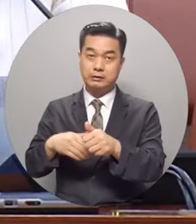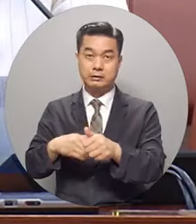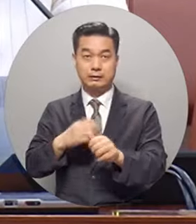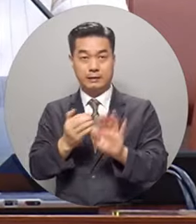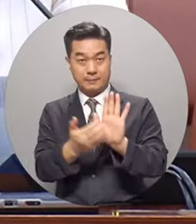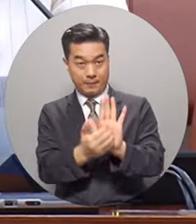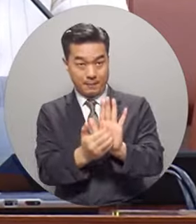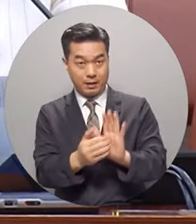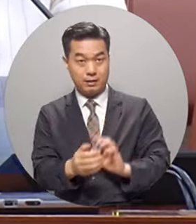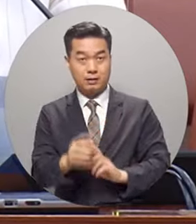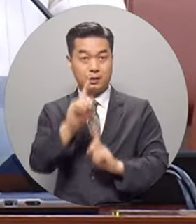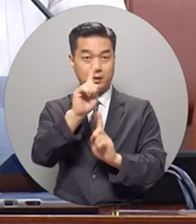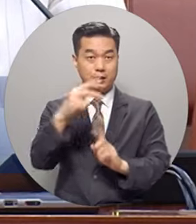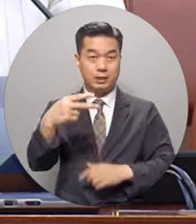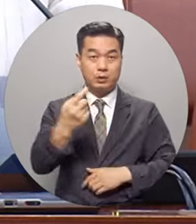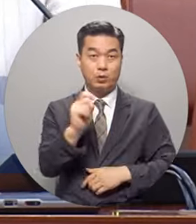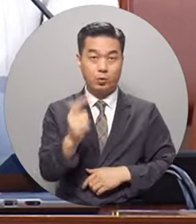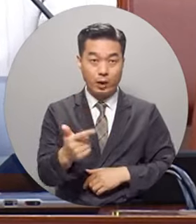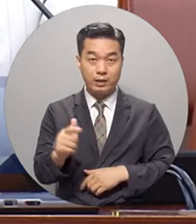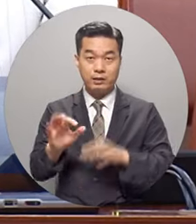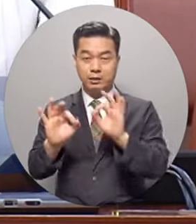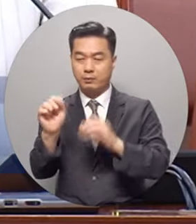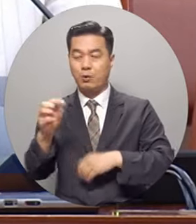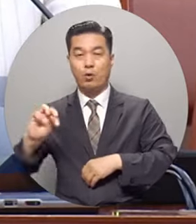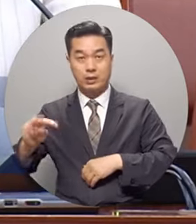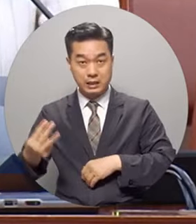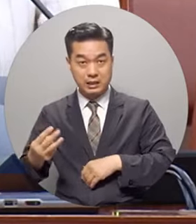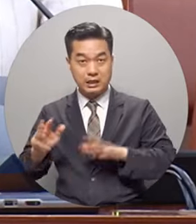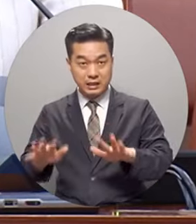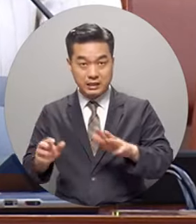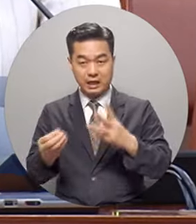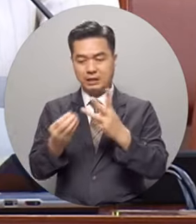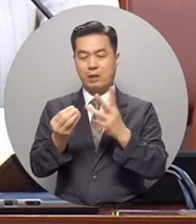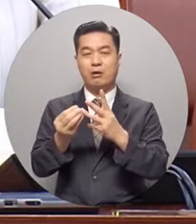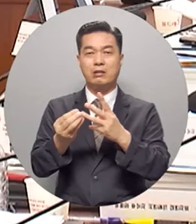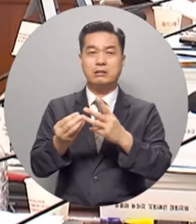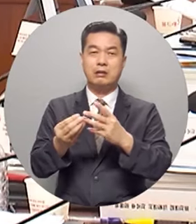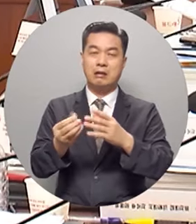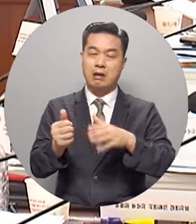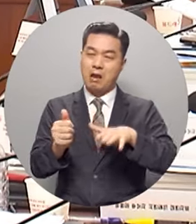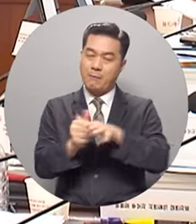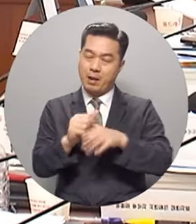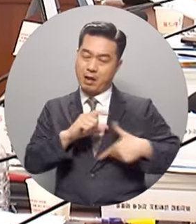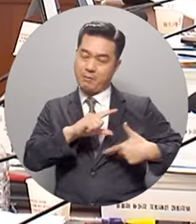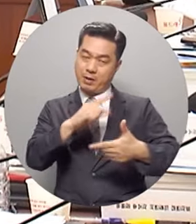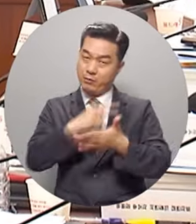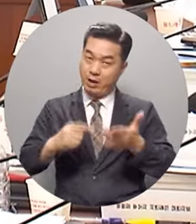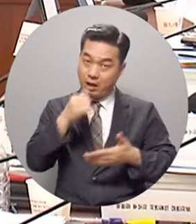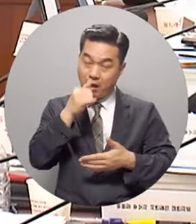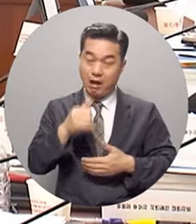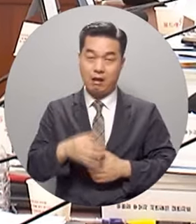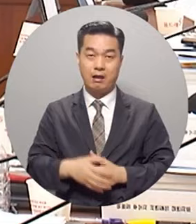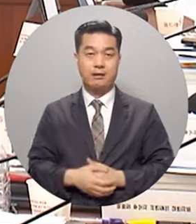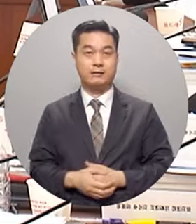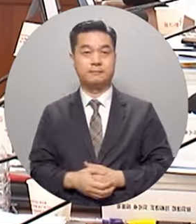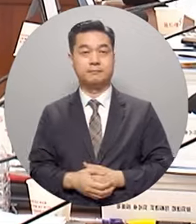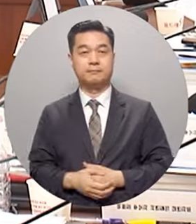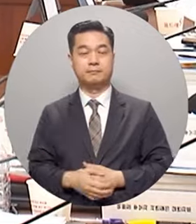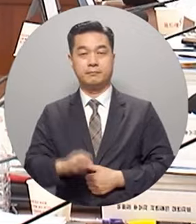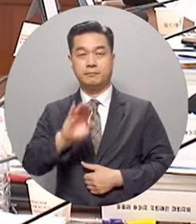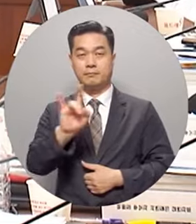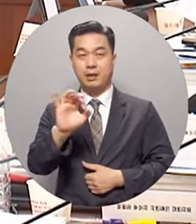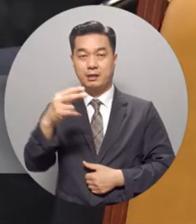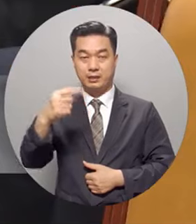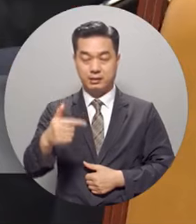이동관, 김홍일로도 모자라서 후보자께도 마타도우를 자행하고 있습니다. 심각합니다. 이 후보자는 이른바 바이든 날리면